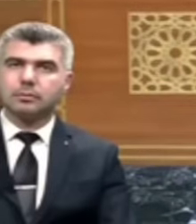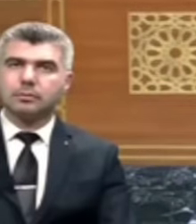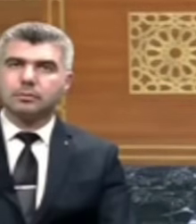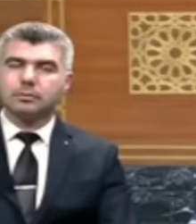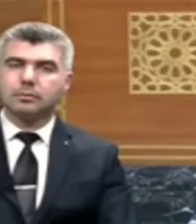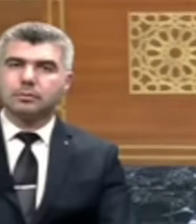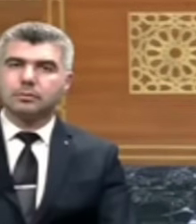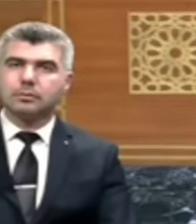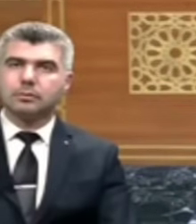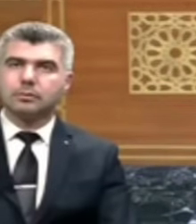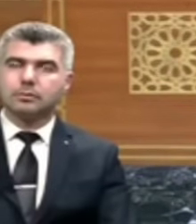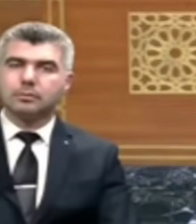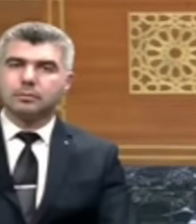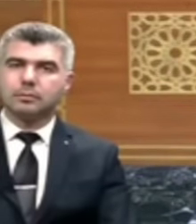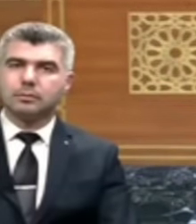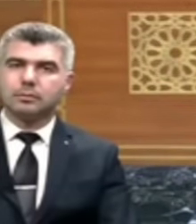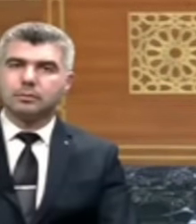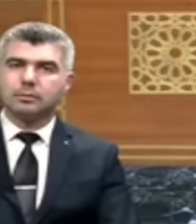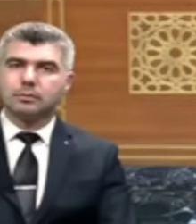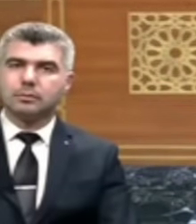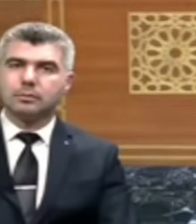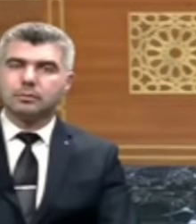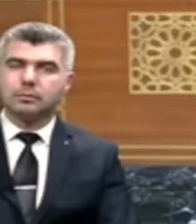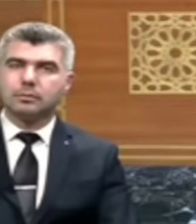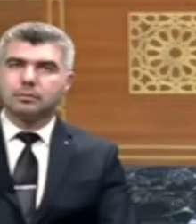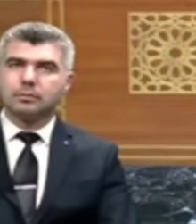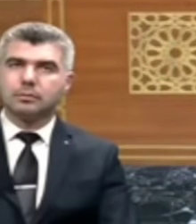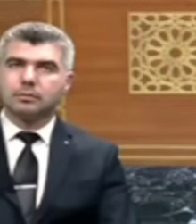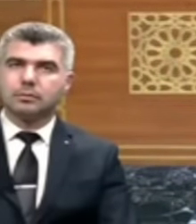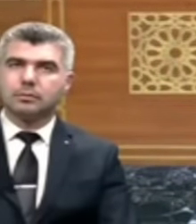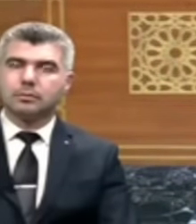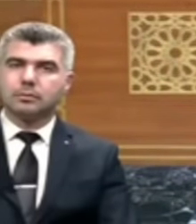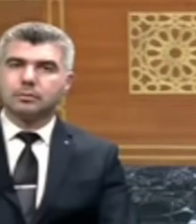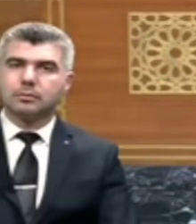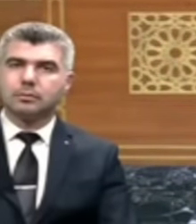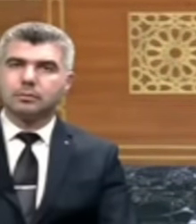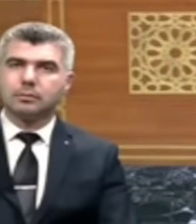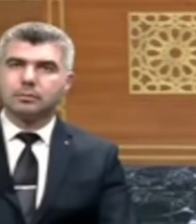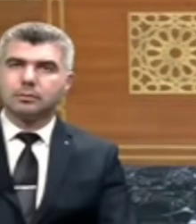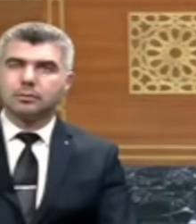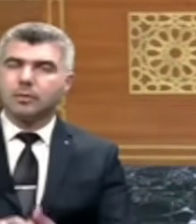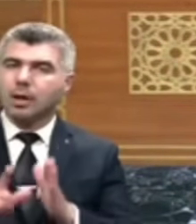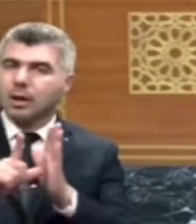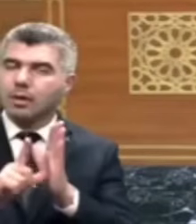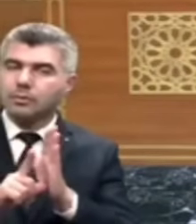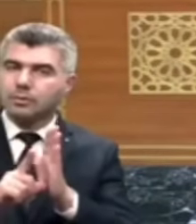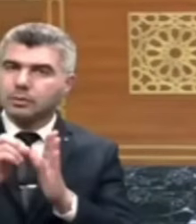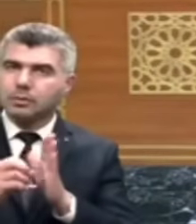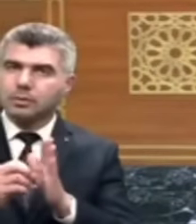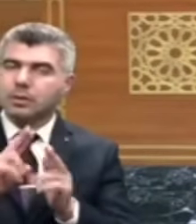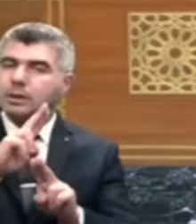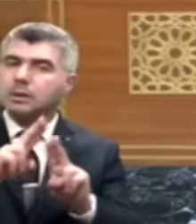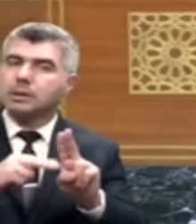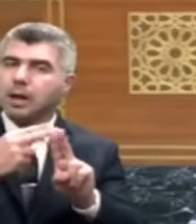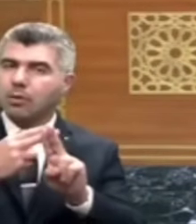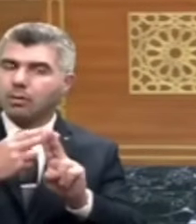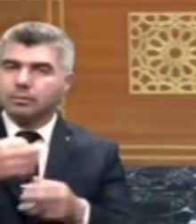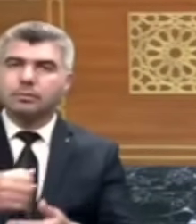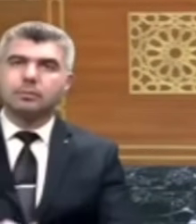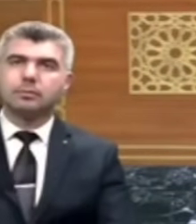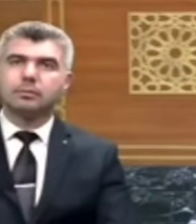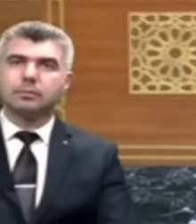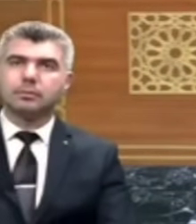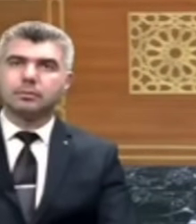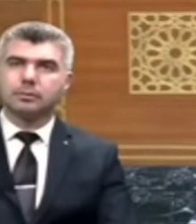أنت خارج القانون سيد المستشار، سيد المستشار أنت خارج القانون. تفضل وخليني نجاوبك. تفضل